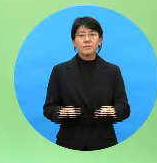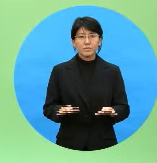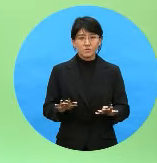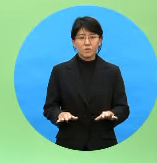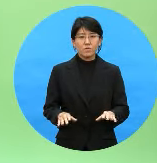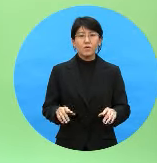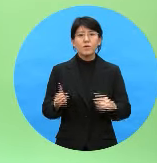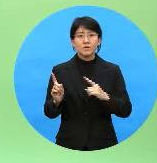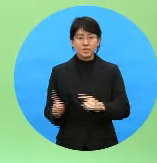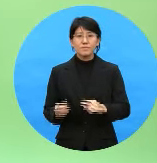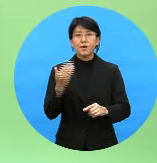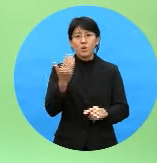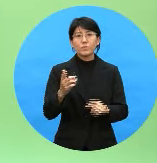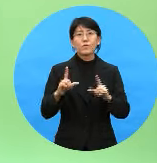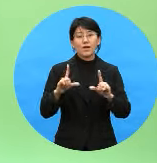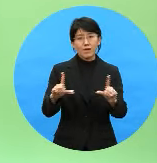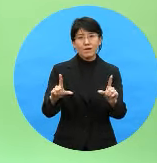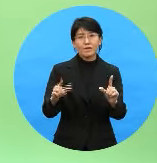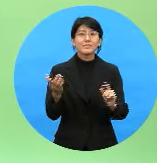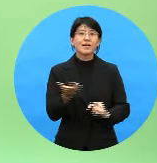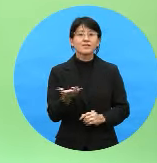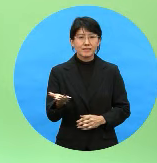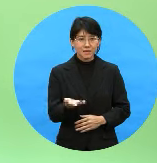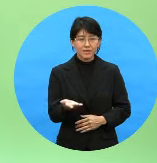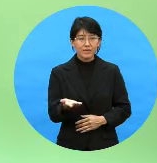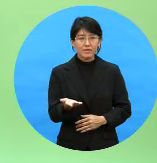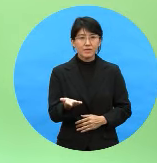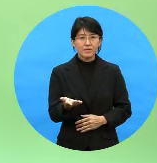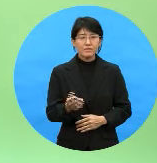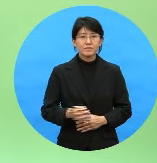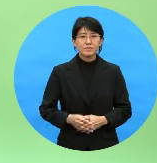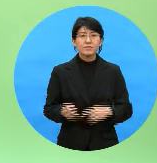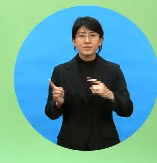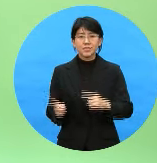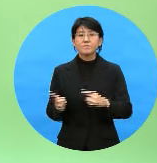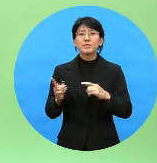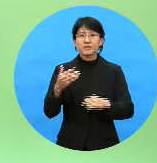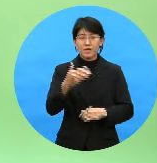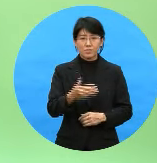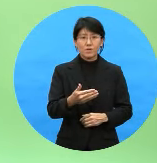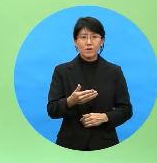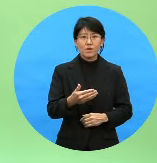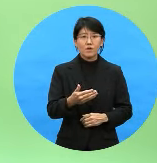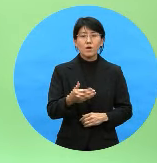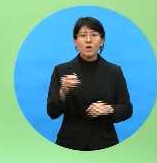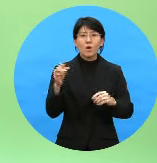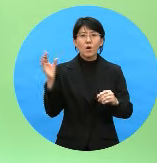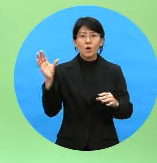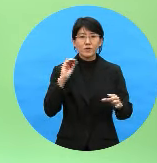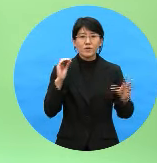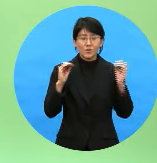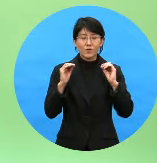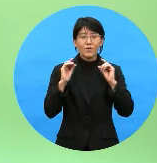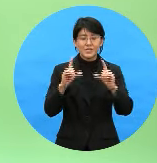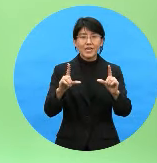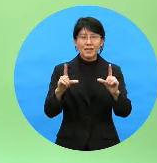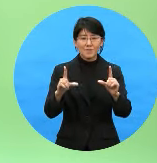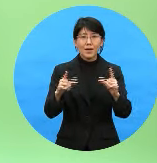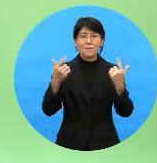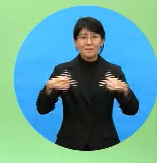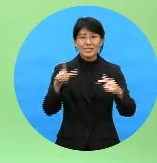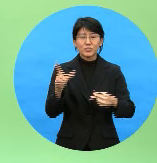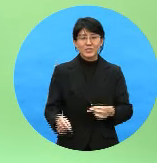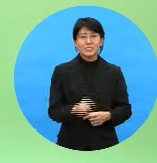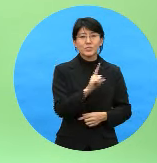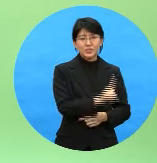今回の練馬ホットライン、いかがでしたか？練馬区からのさまざまなお知らせや情報は、毎月